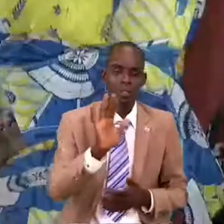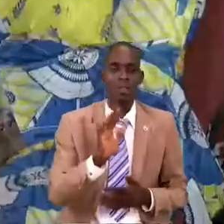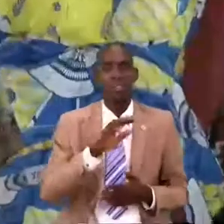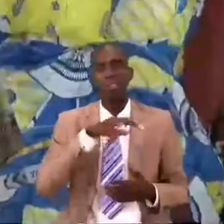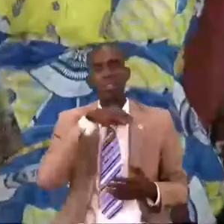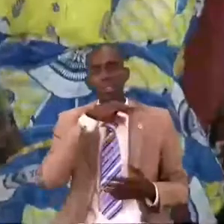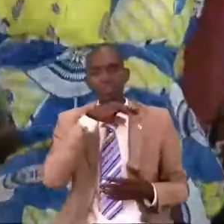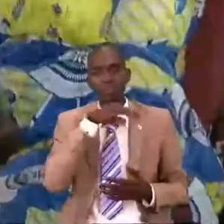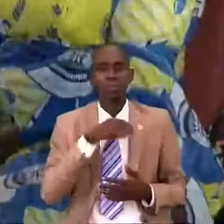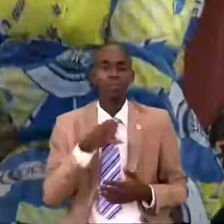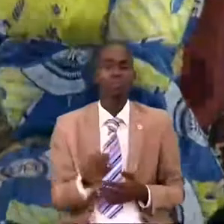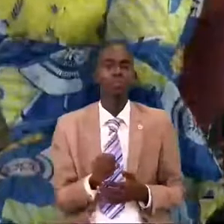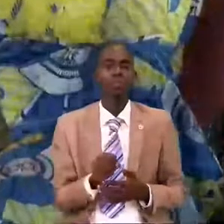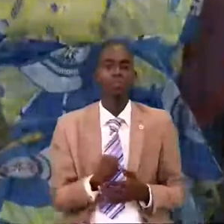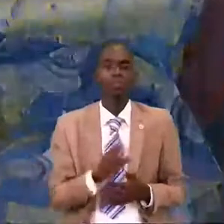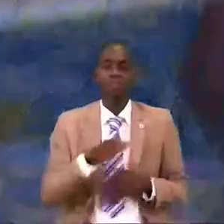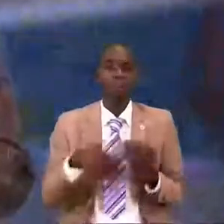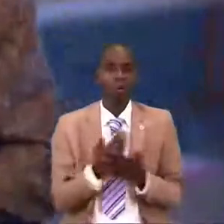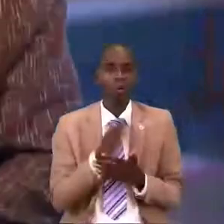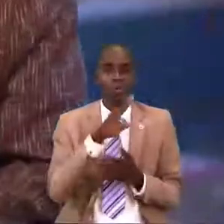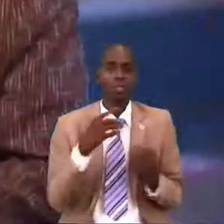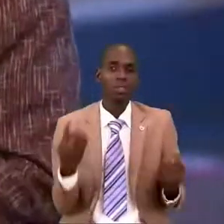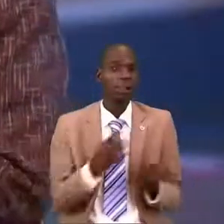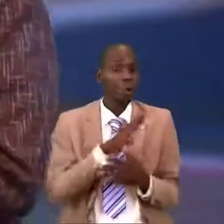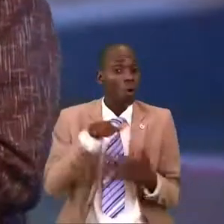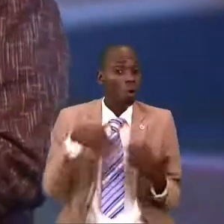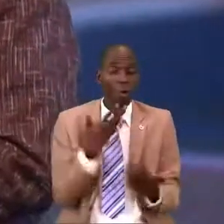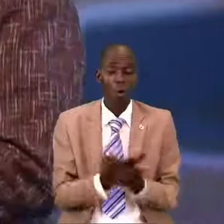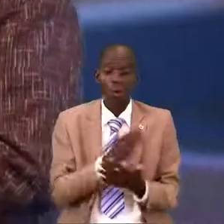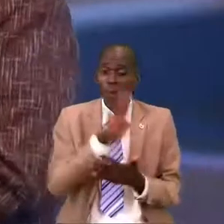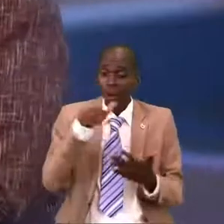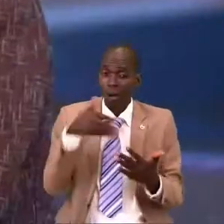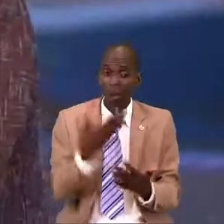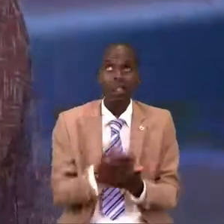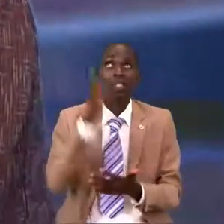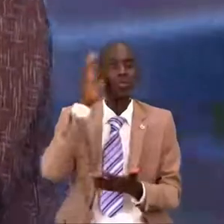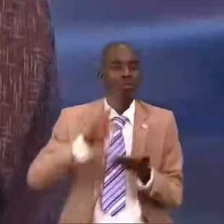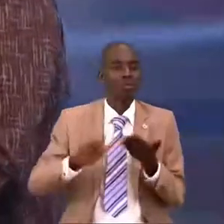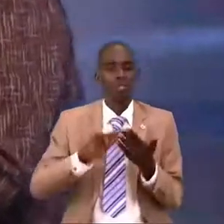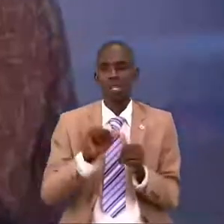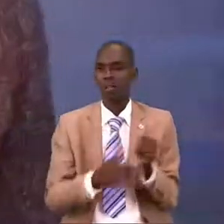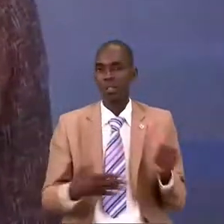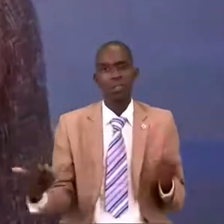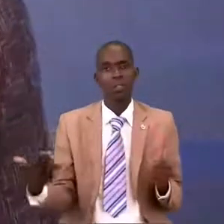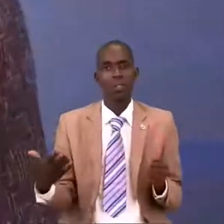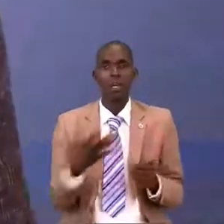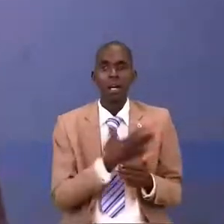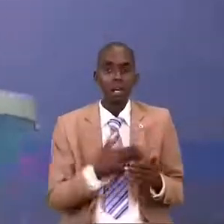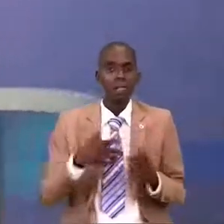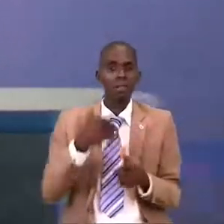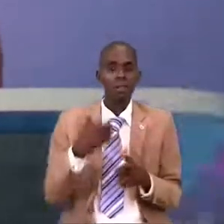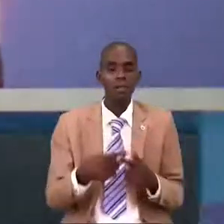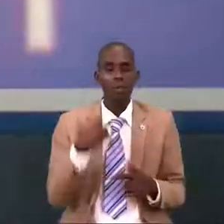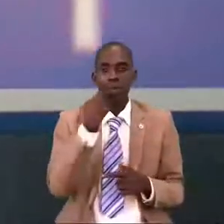Il va pardonner tout. Ensuite, qui guérit toutes tes maladies. Il